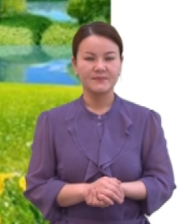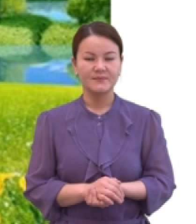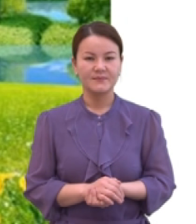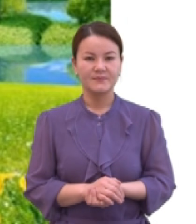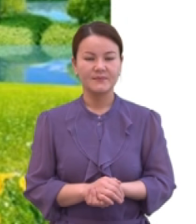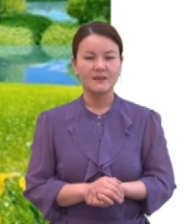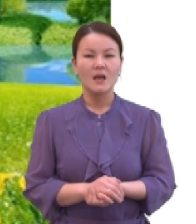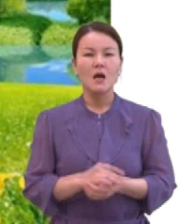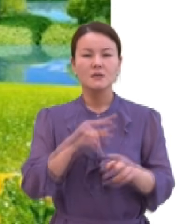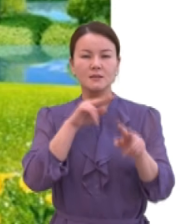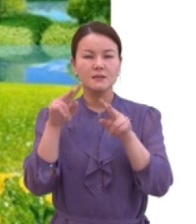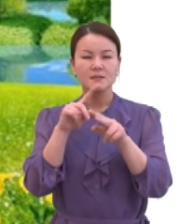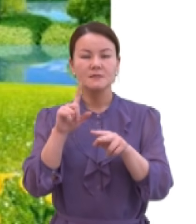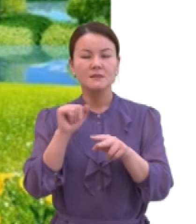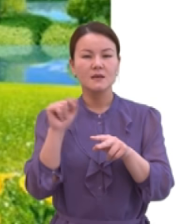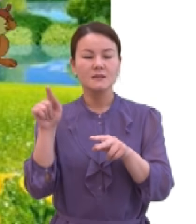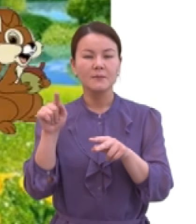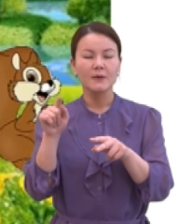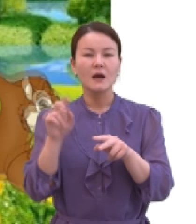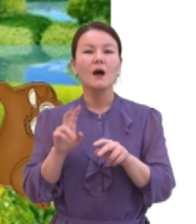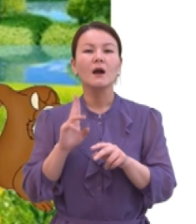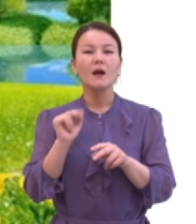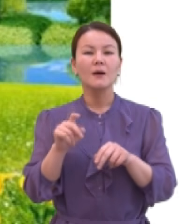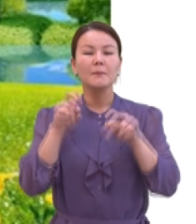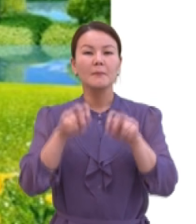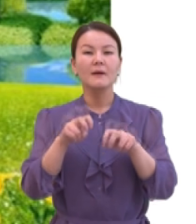следим за тем как прыгает белочка